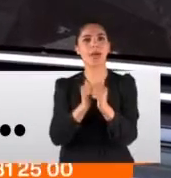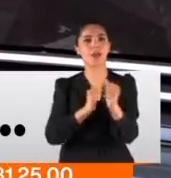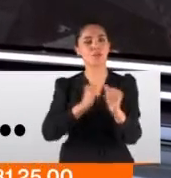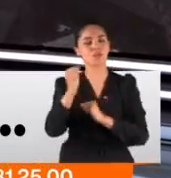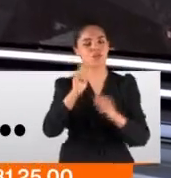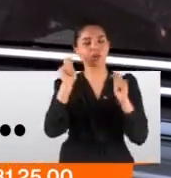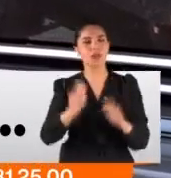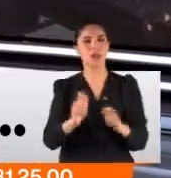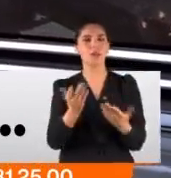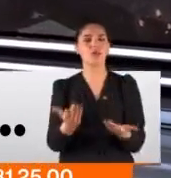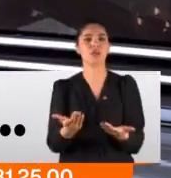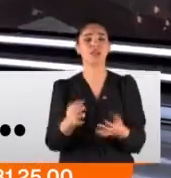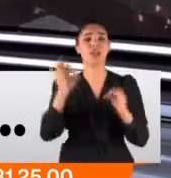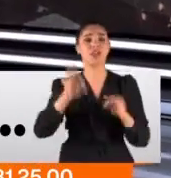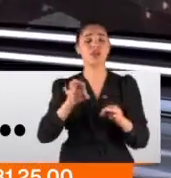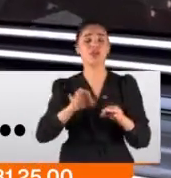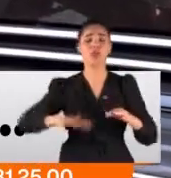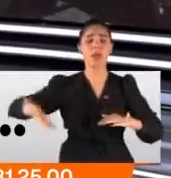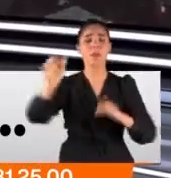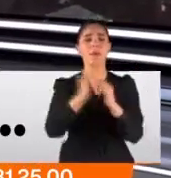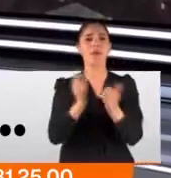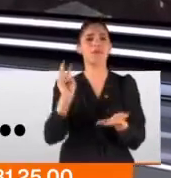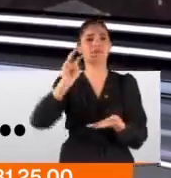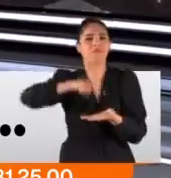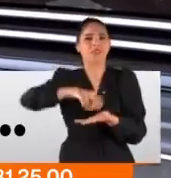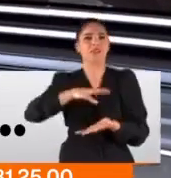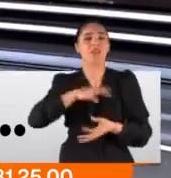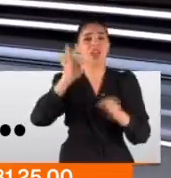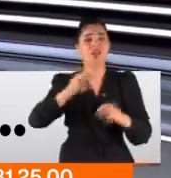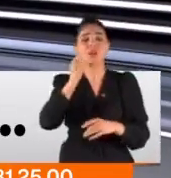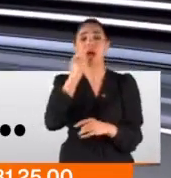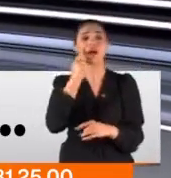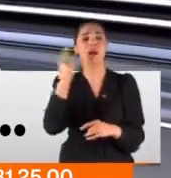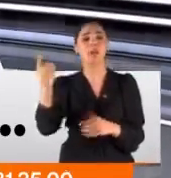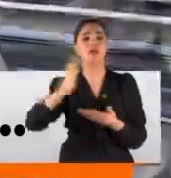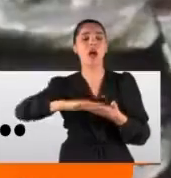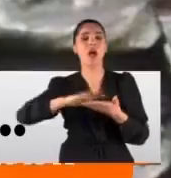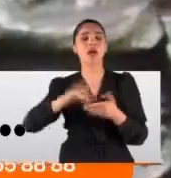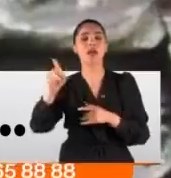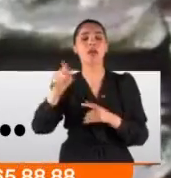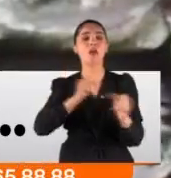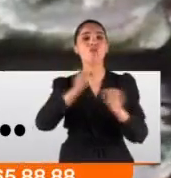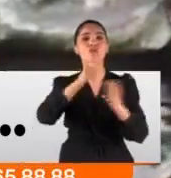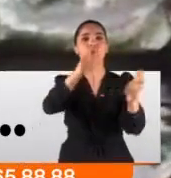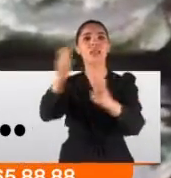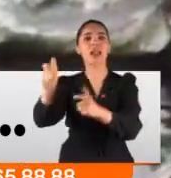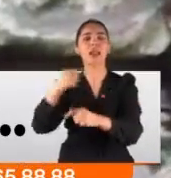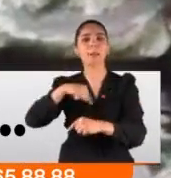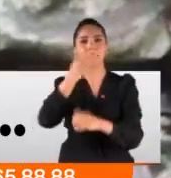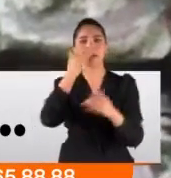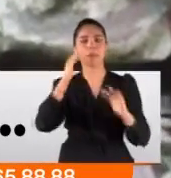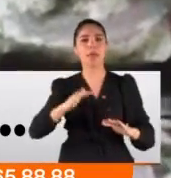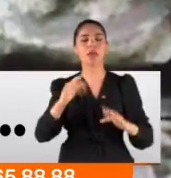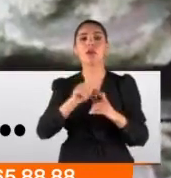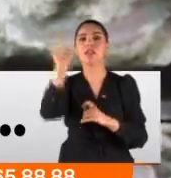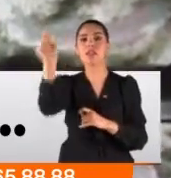beraber mücadele edeceğiz. Dimdik ayaktayız. Şimdi Ankara'ya gideceğiz. Arkadaşlarımız direniş noktalarında bizi